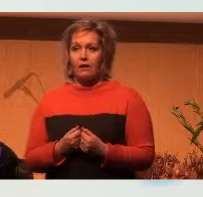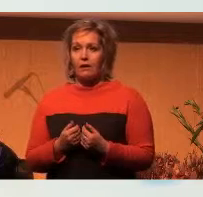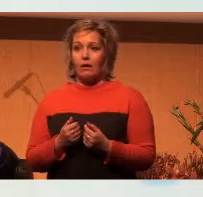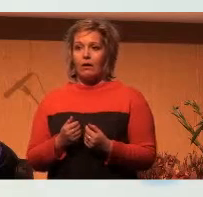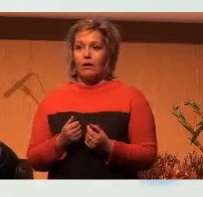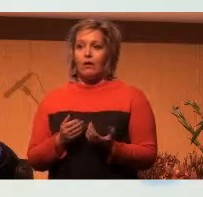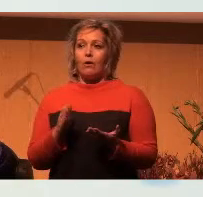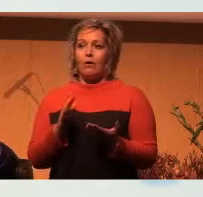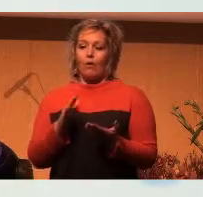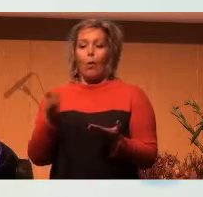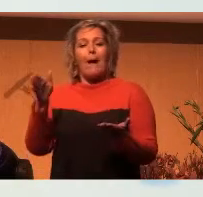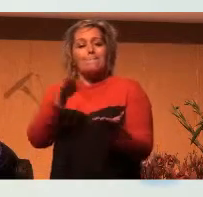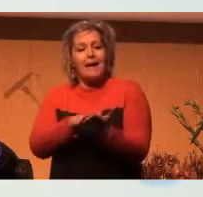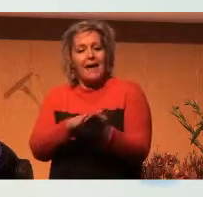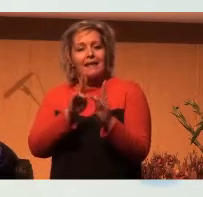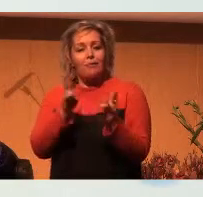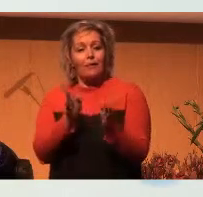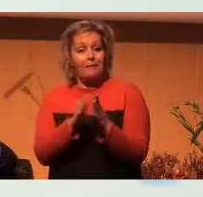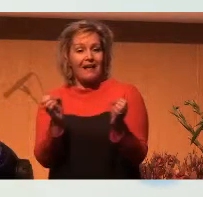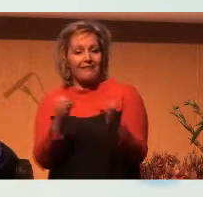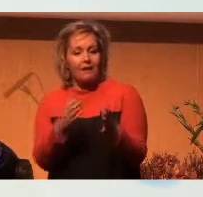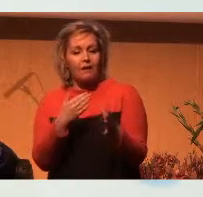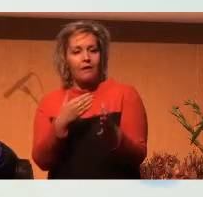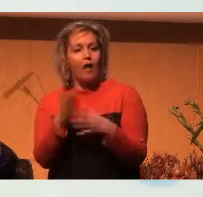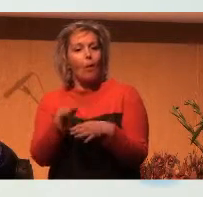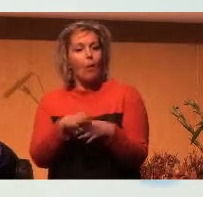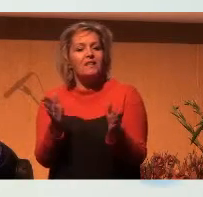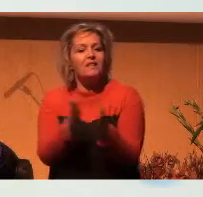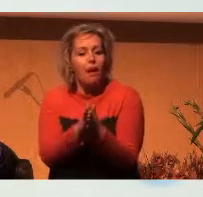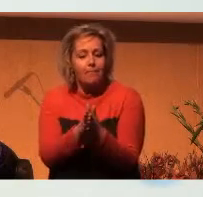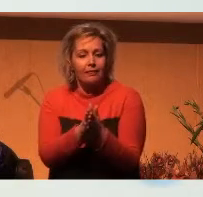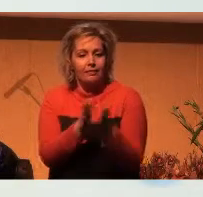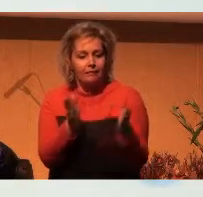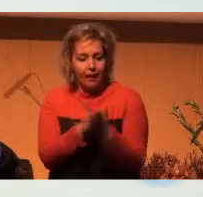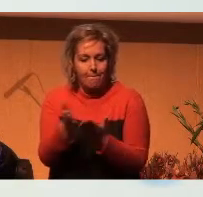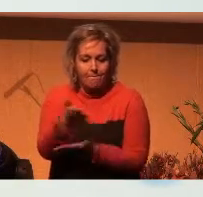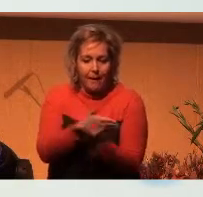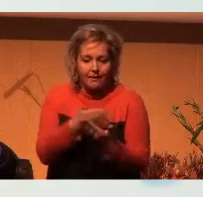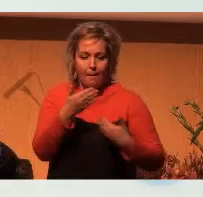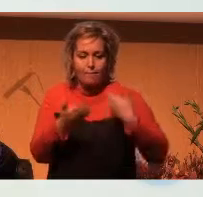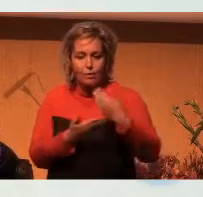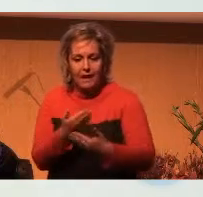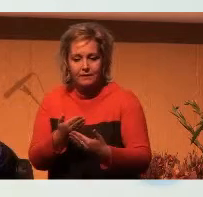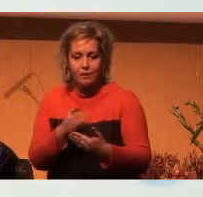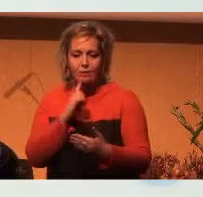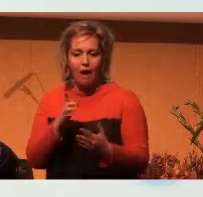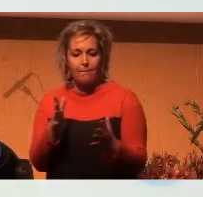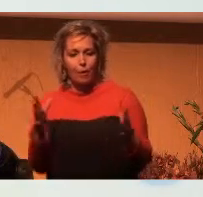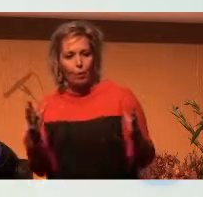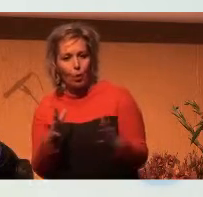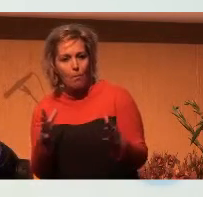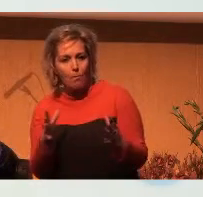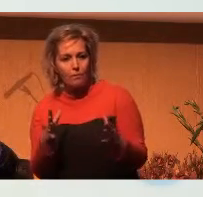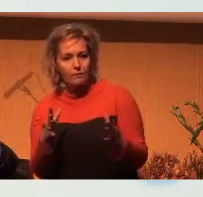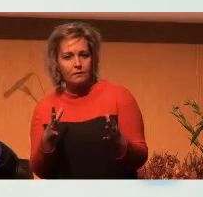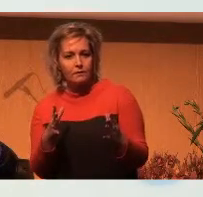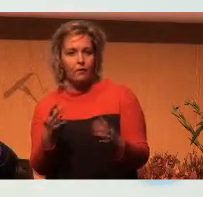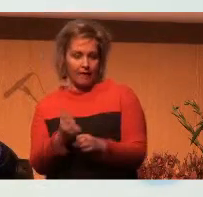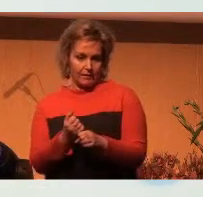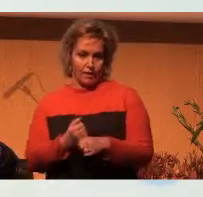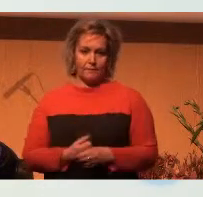med i brukermedvirkning, det handler om sammen, det handler om prosess, det handler om å skape rom og skape